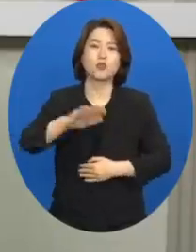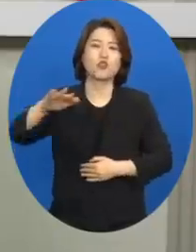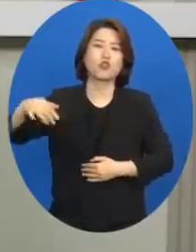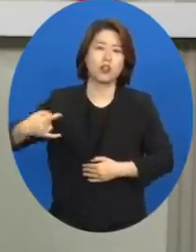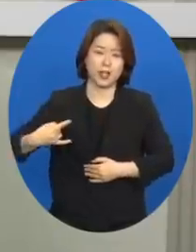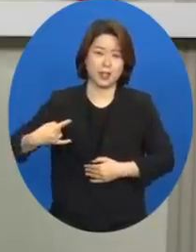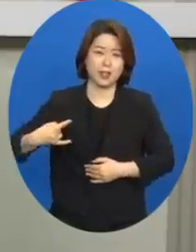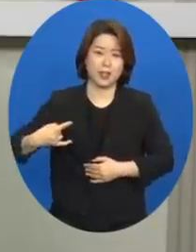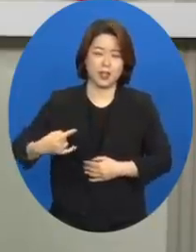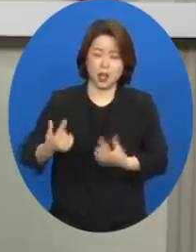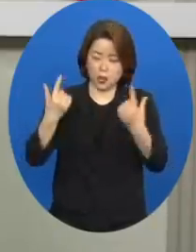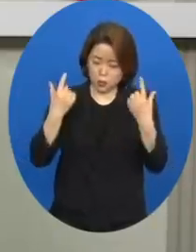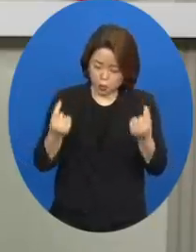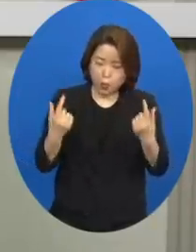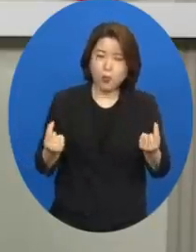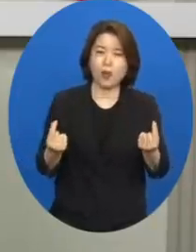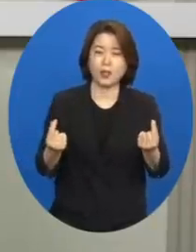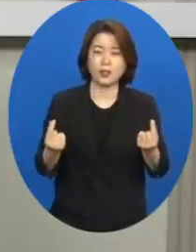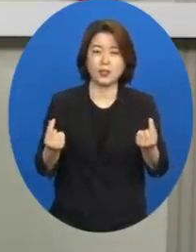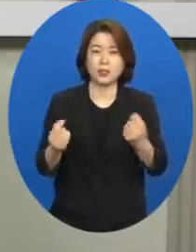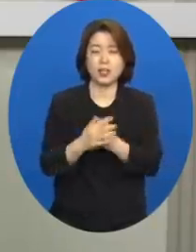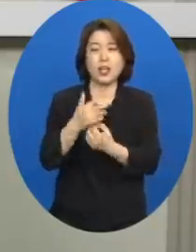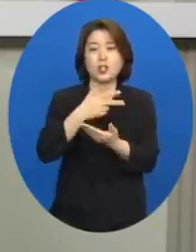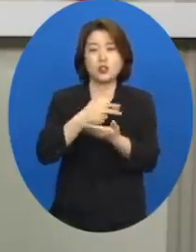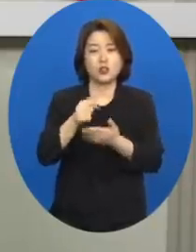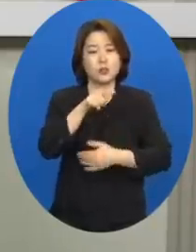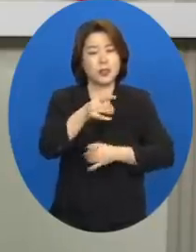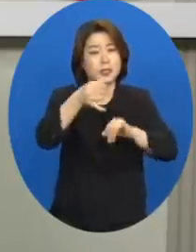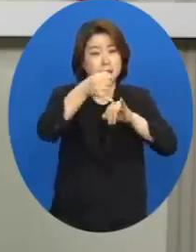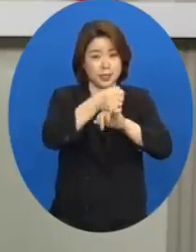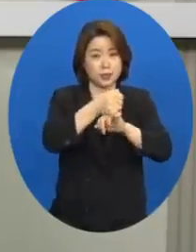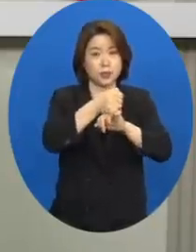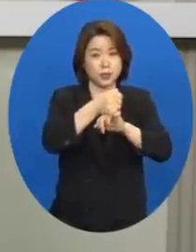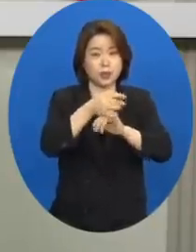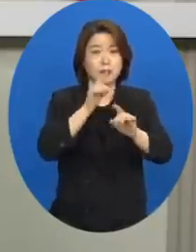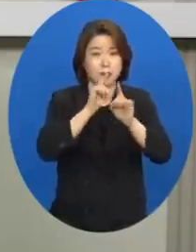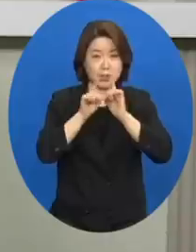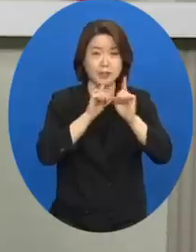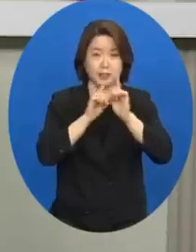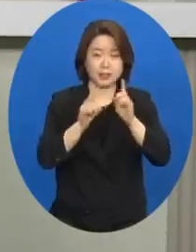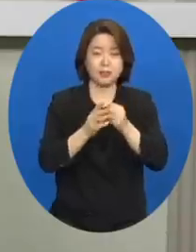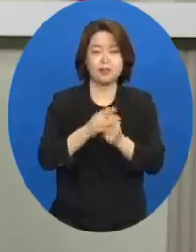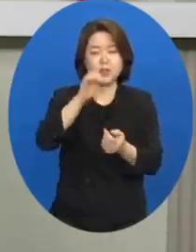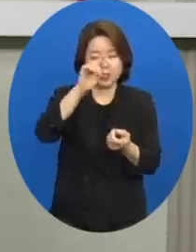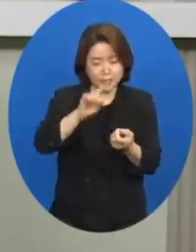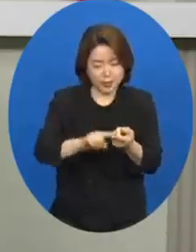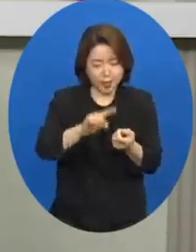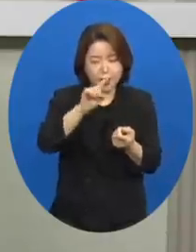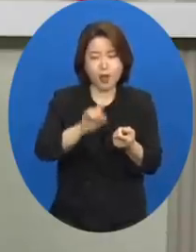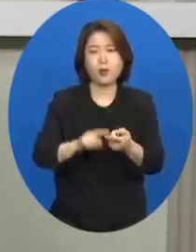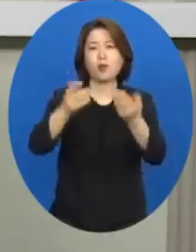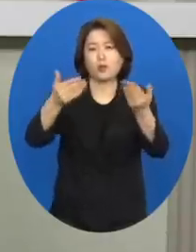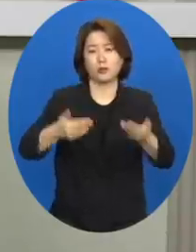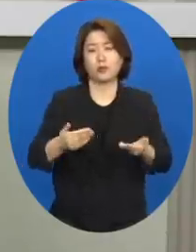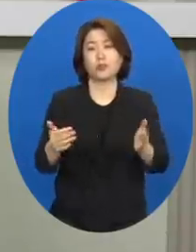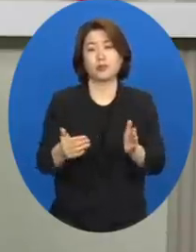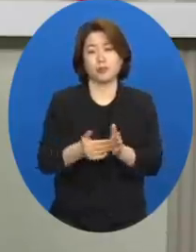동일하게 주님의 그 약속은 그대로 주어졌습니다